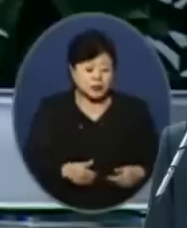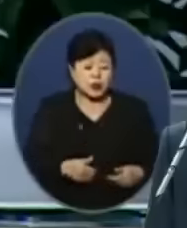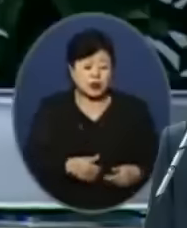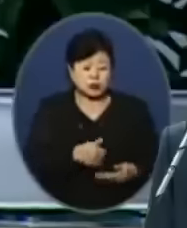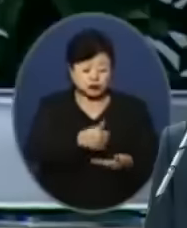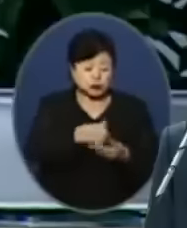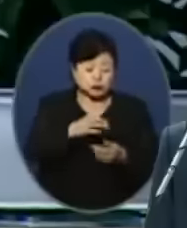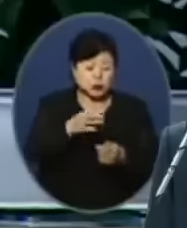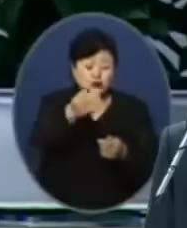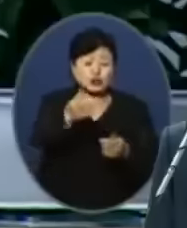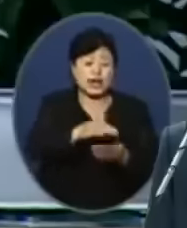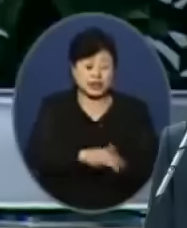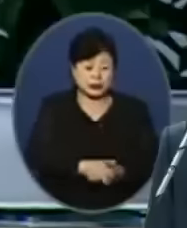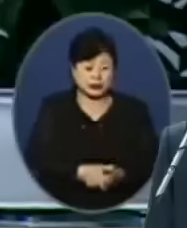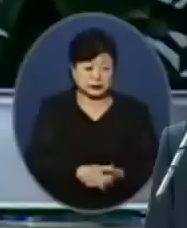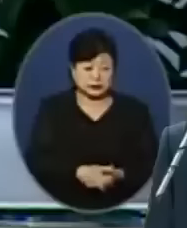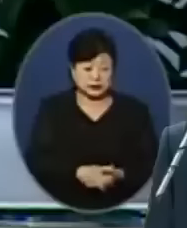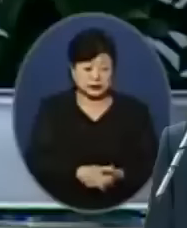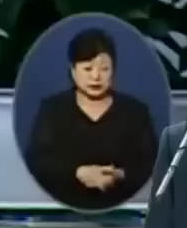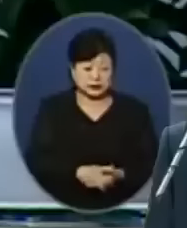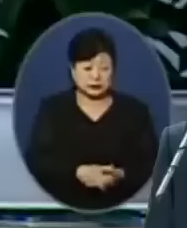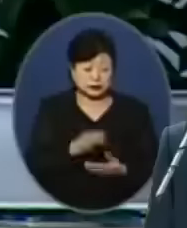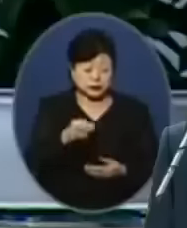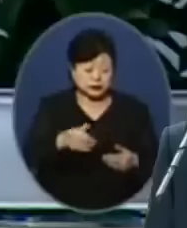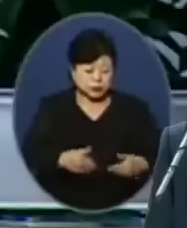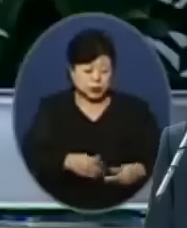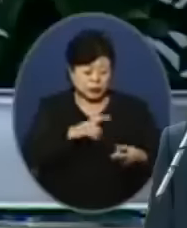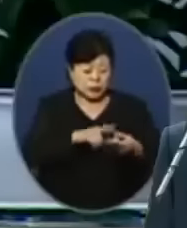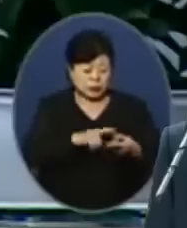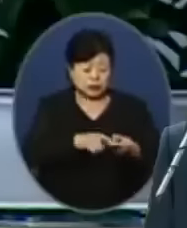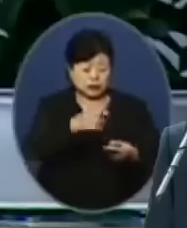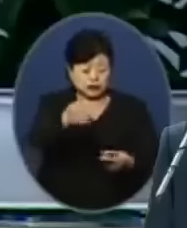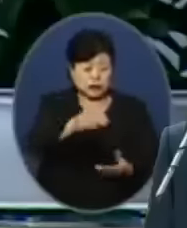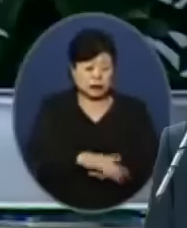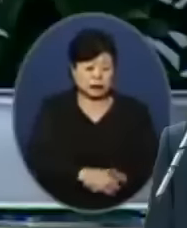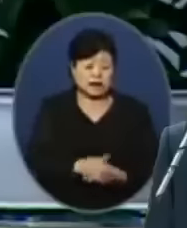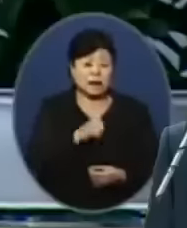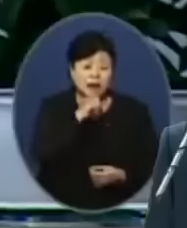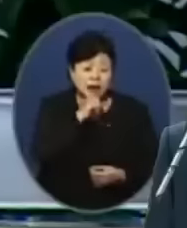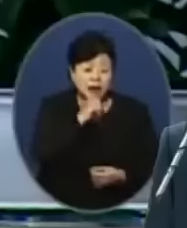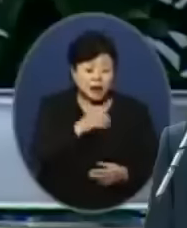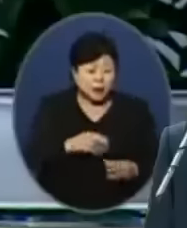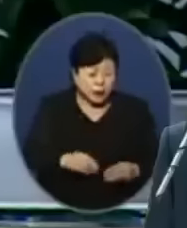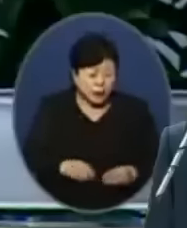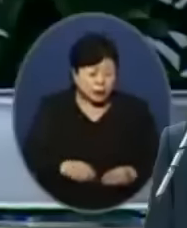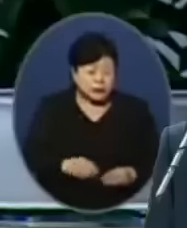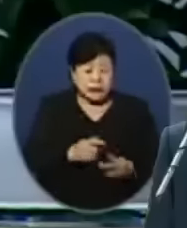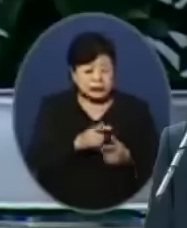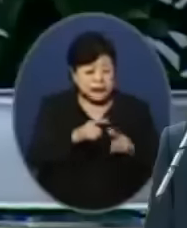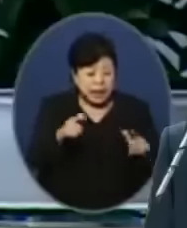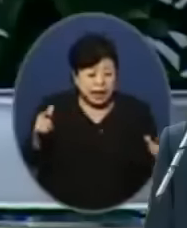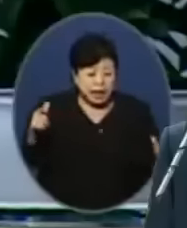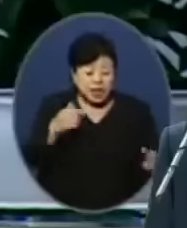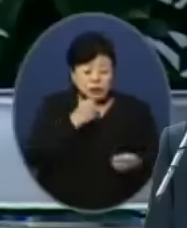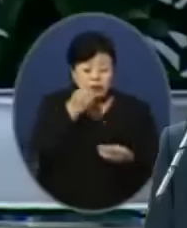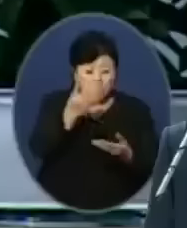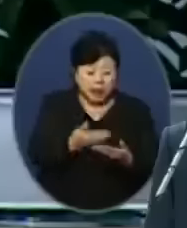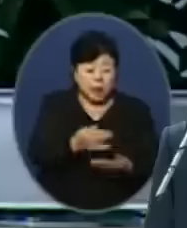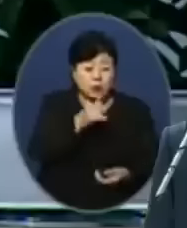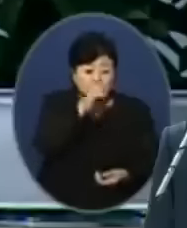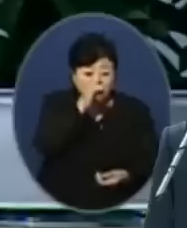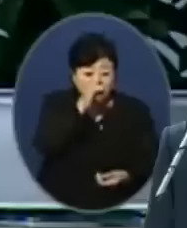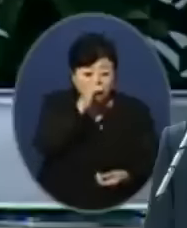주님이 물질을 주신다. 물질은 필요한 대로 오니까 가난하고 헐벗고 굶주리지 않는다. 축복을 받고